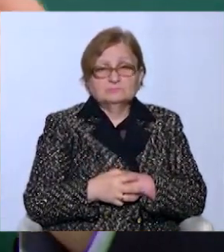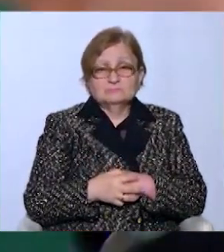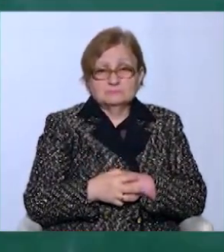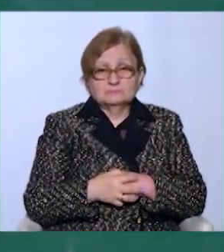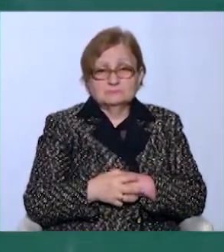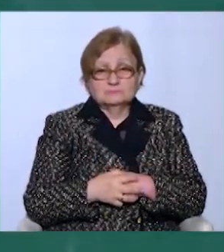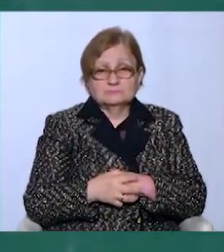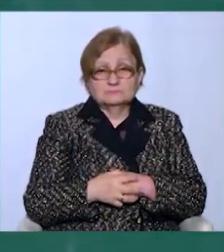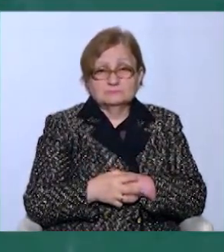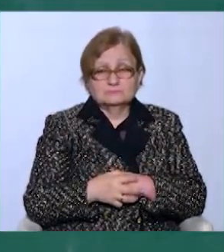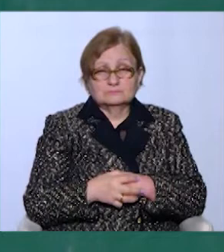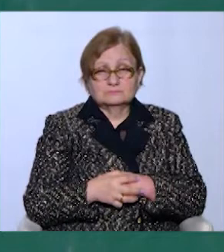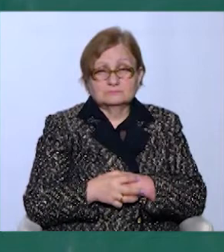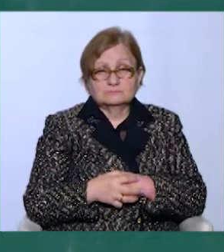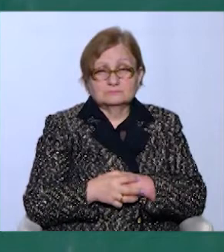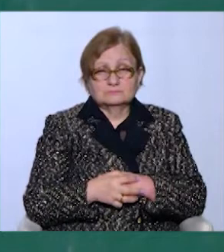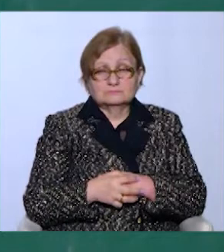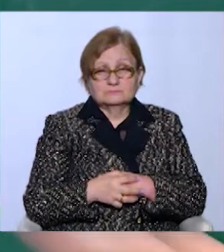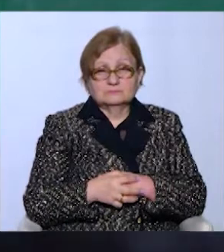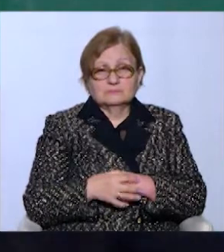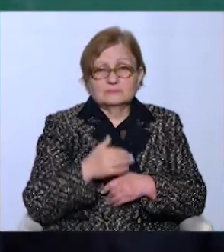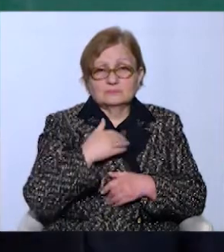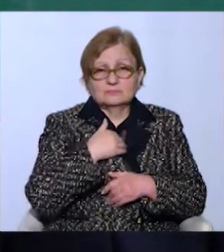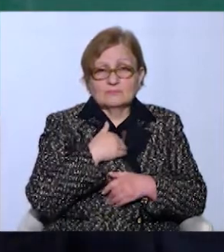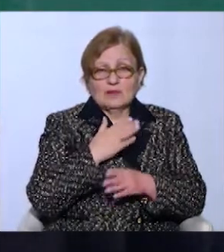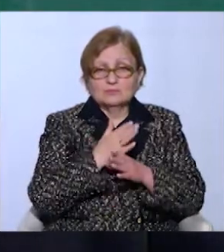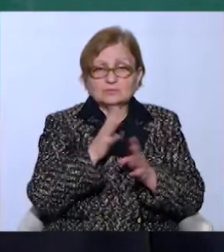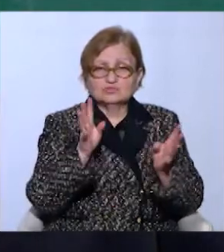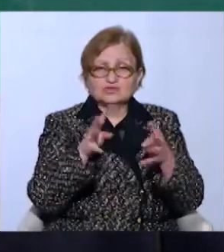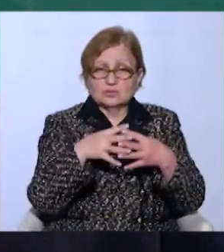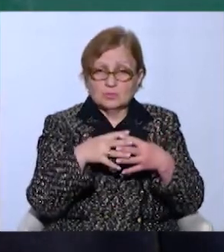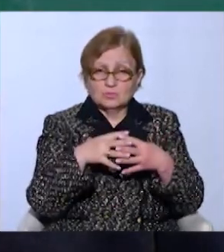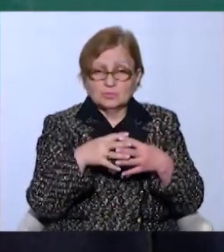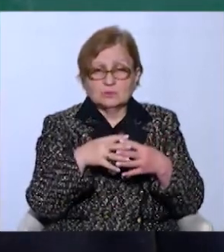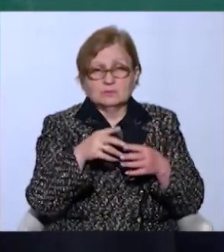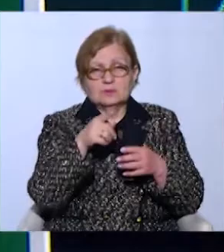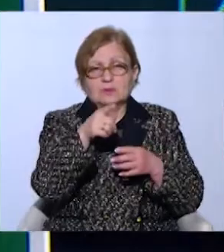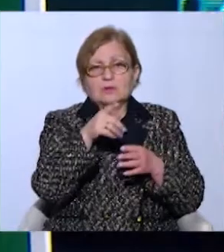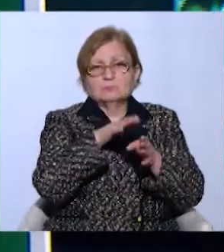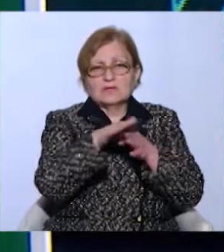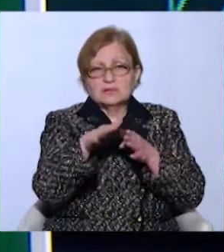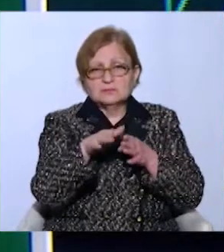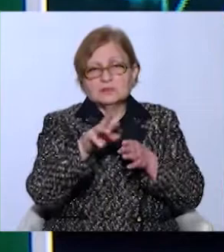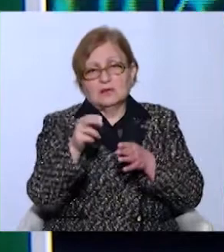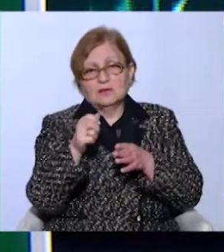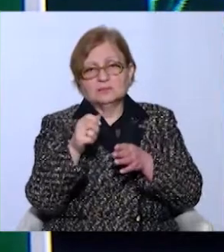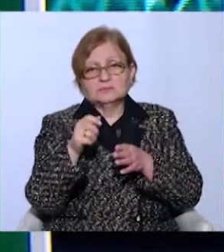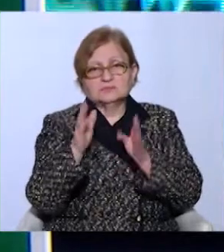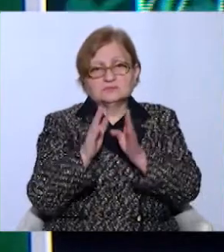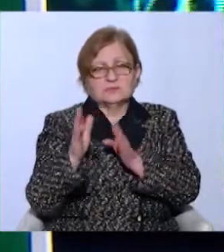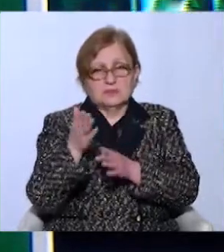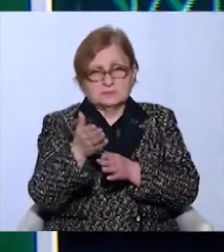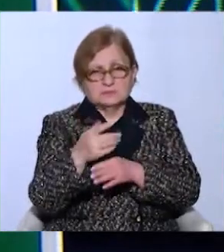3.13 მაქს შერეული რიცხვი თელი და წესიერი წილადი თელი და წესიერი